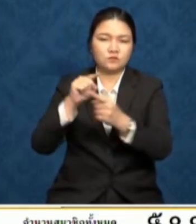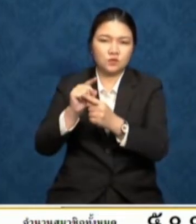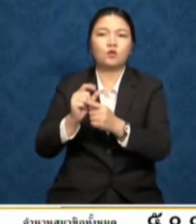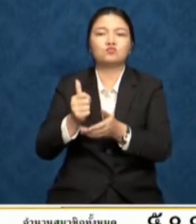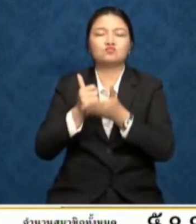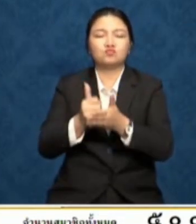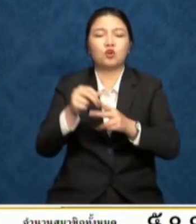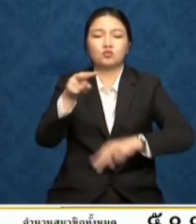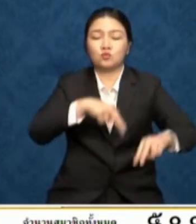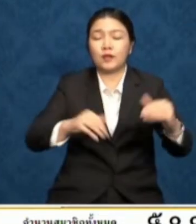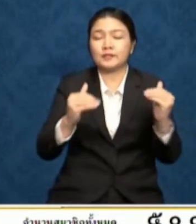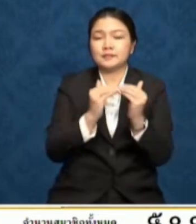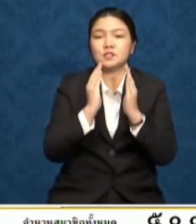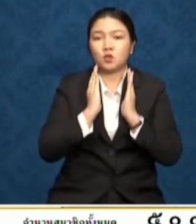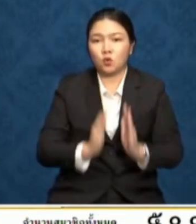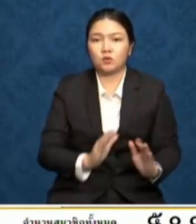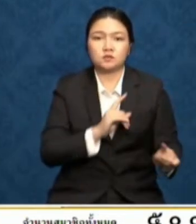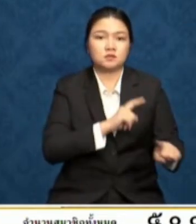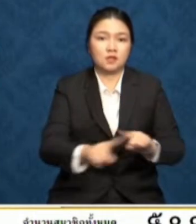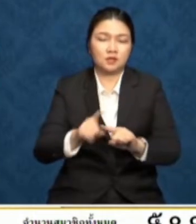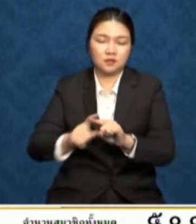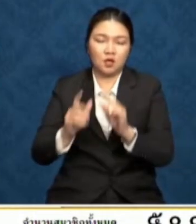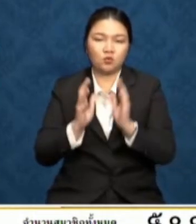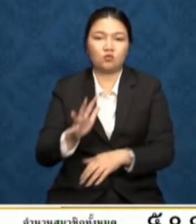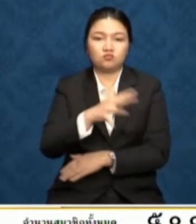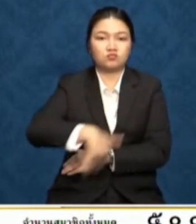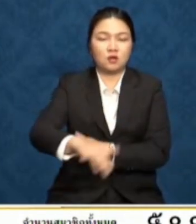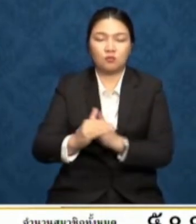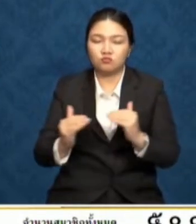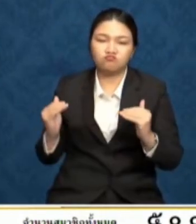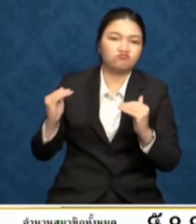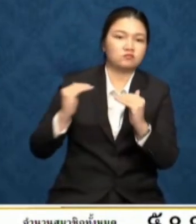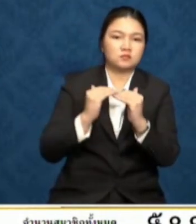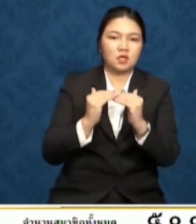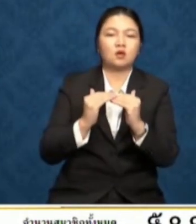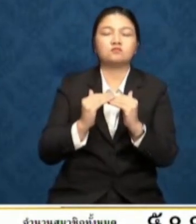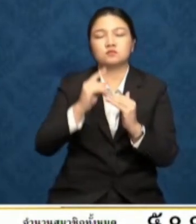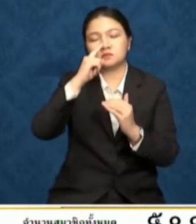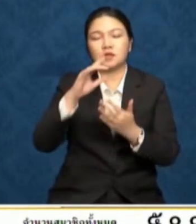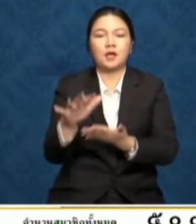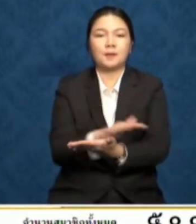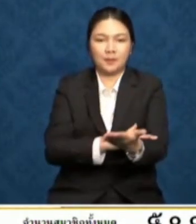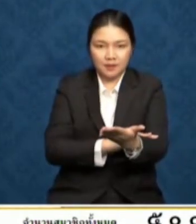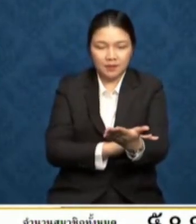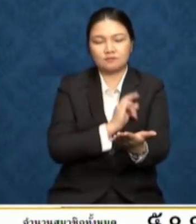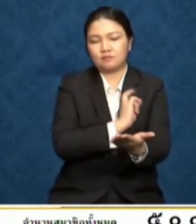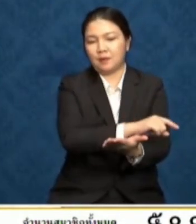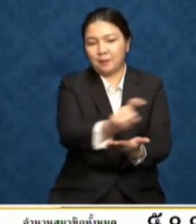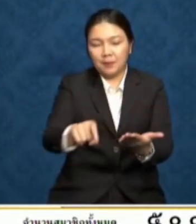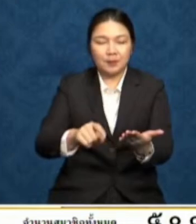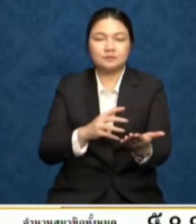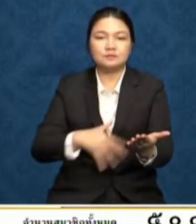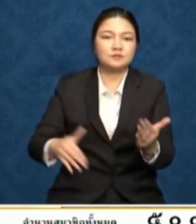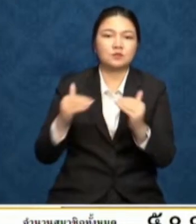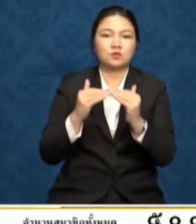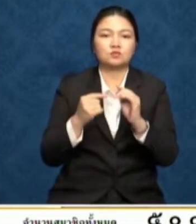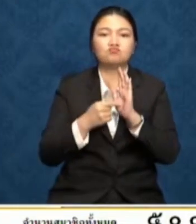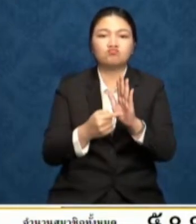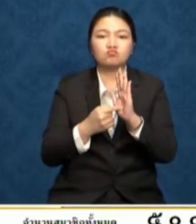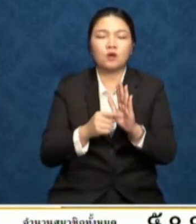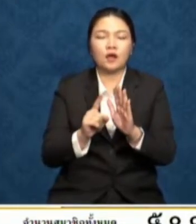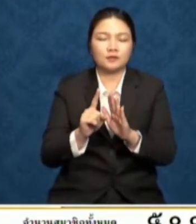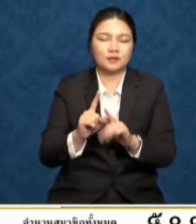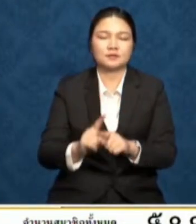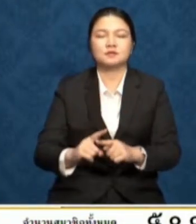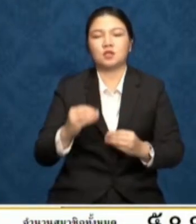พพ ๆ การปกปองศิธิสรางคามเทาเทียม ความเสมอภาพให้กัพนปราชาชนในทกด้านโดยเฉพาะด้านส่งไล้อมคร